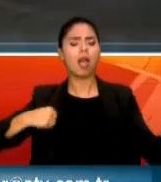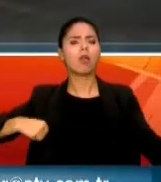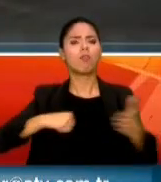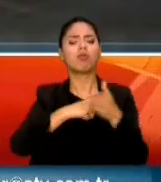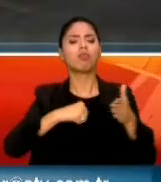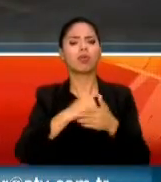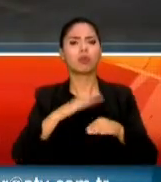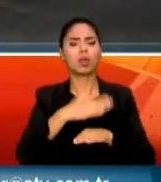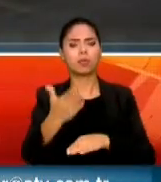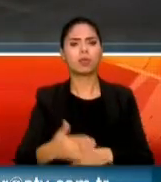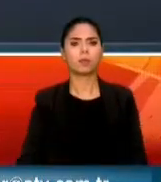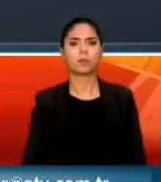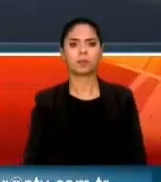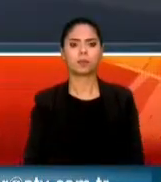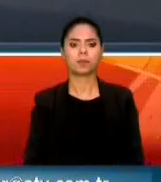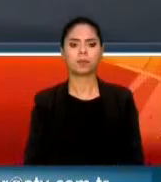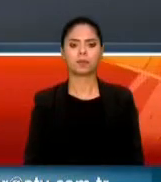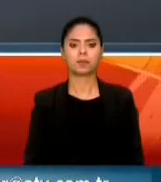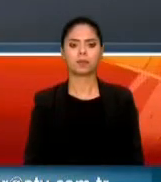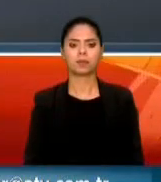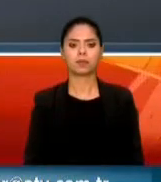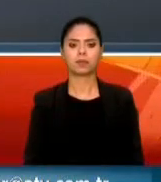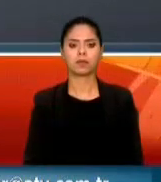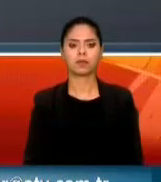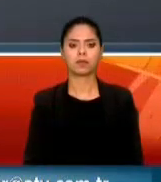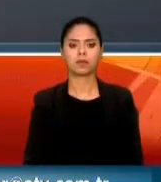Ulaşmadı ya. Ha? Görmedi lan, ya. Kurtardım lan seni.